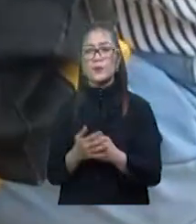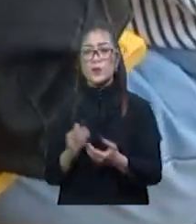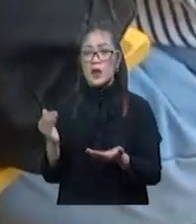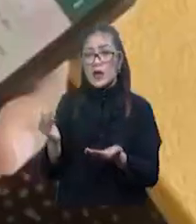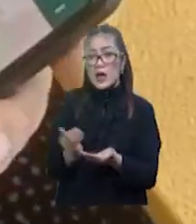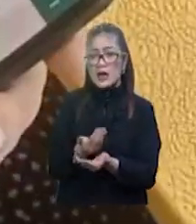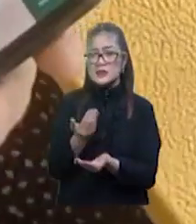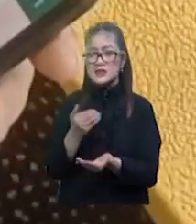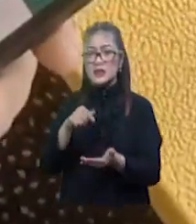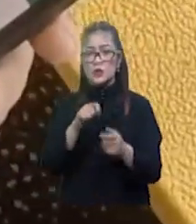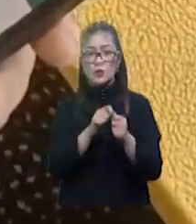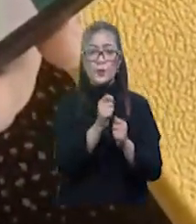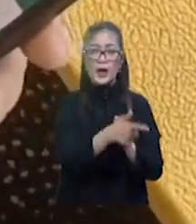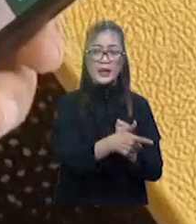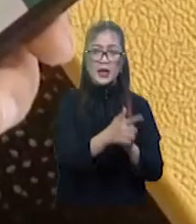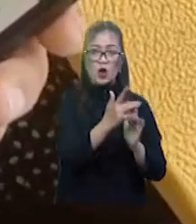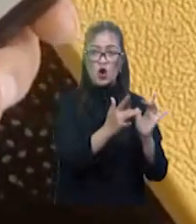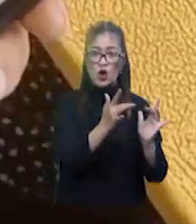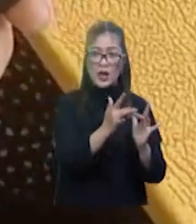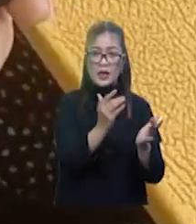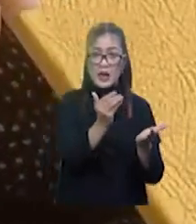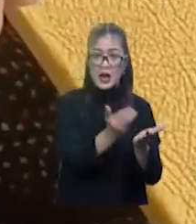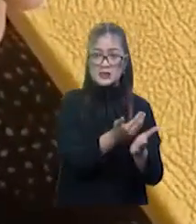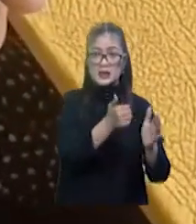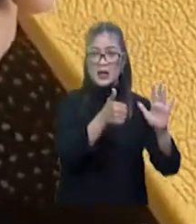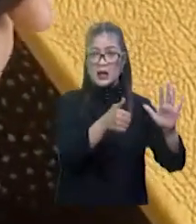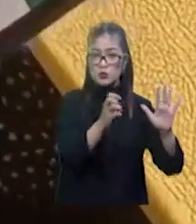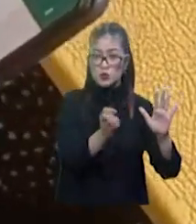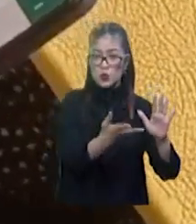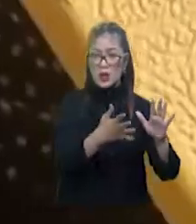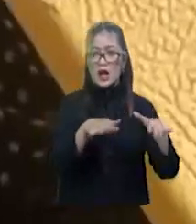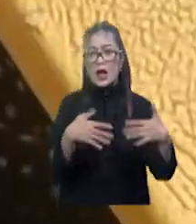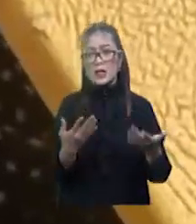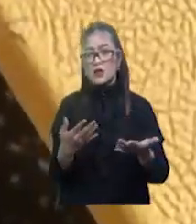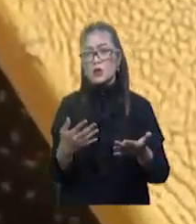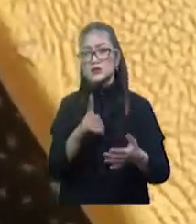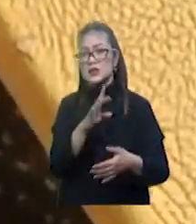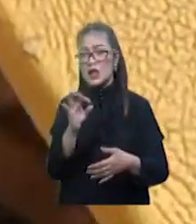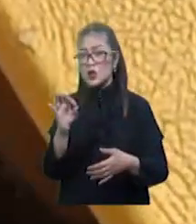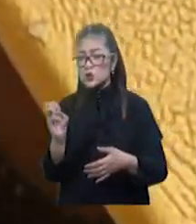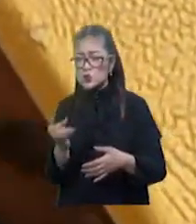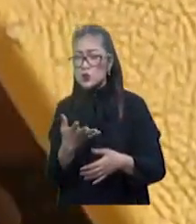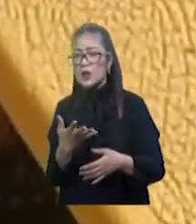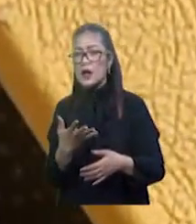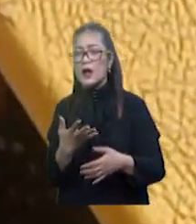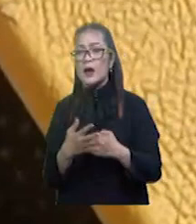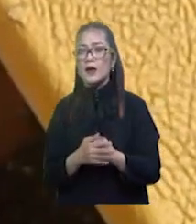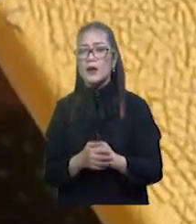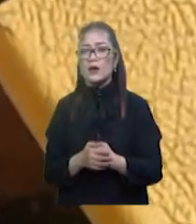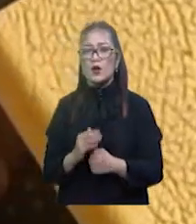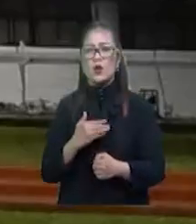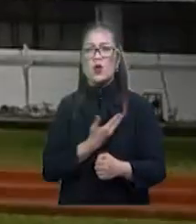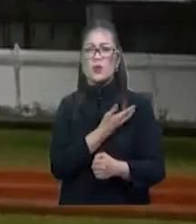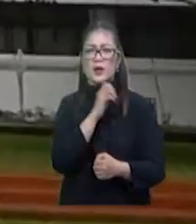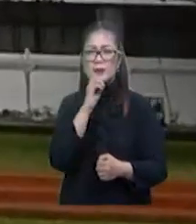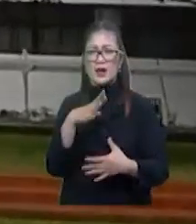dibayar pada sejumlah online shop dengan tagihan mencapai 6 juta hingga puluhan juta rupiah. Salah satu korban mengaku tergiur